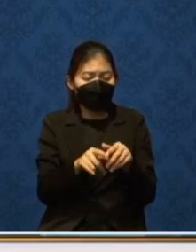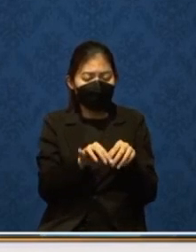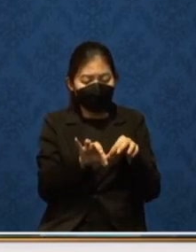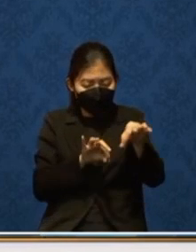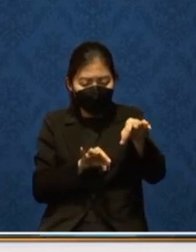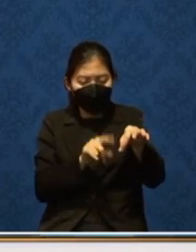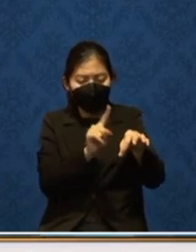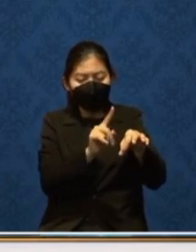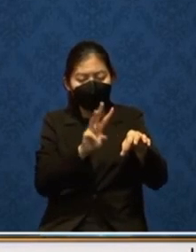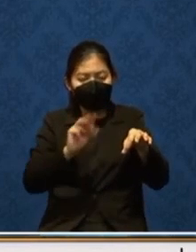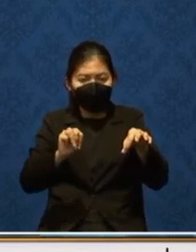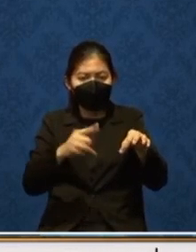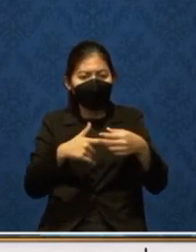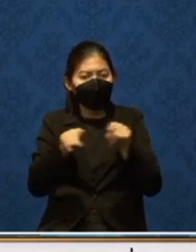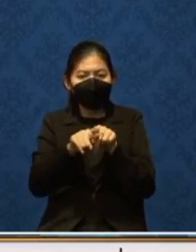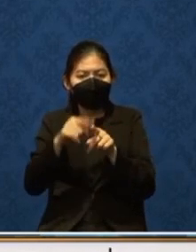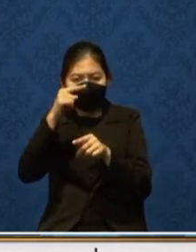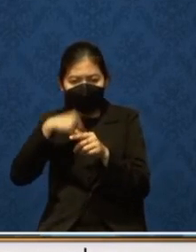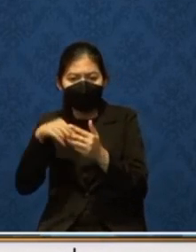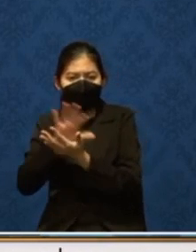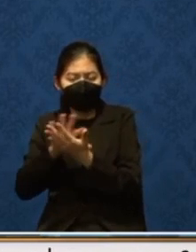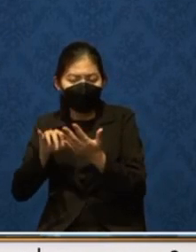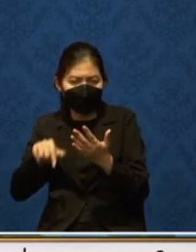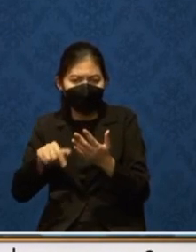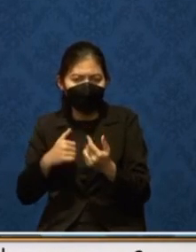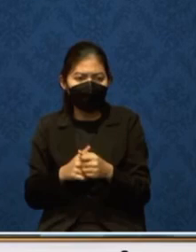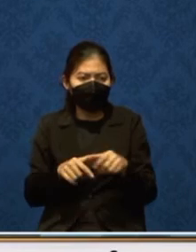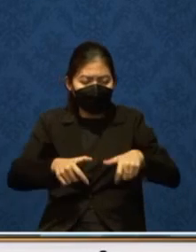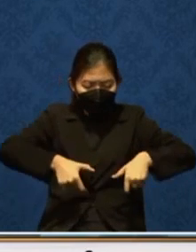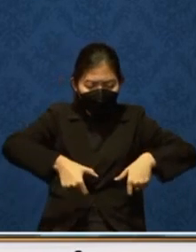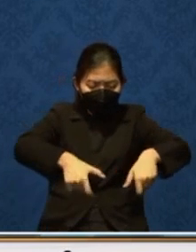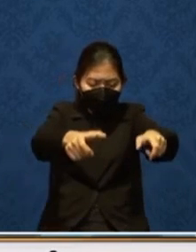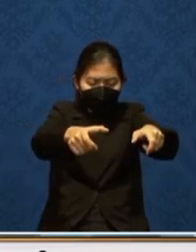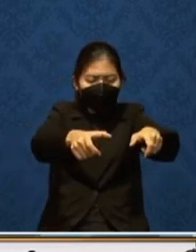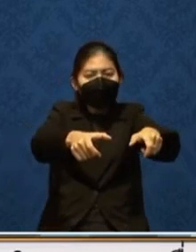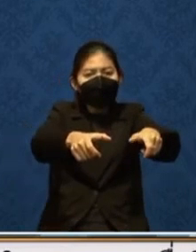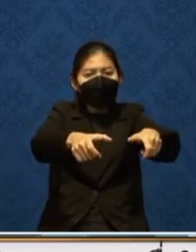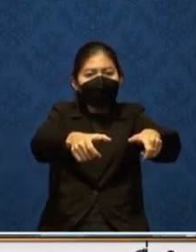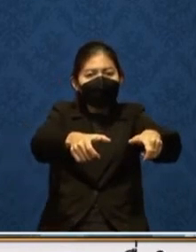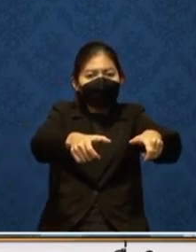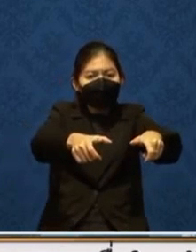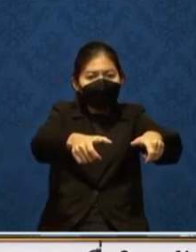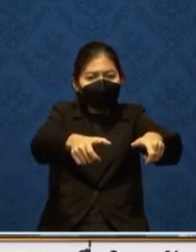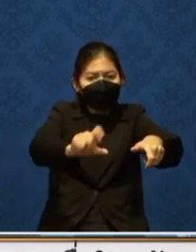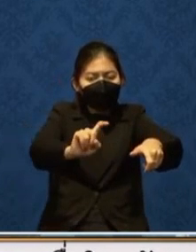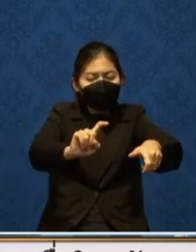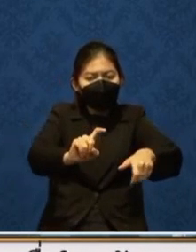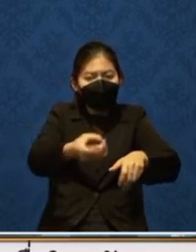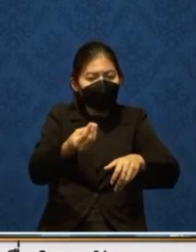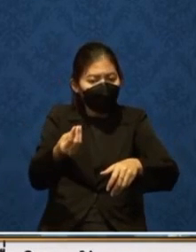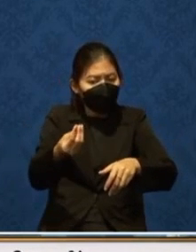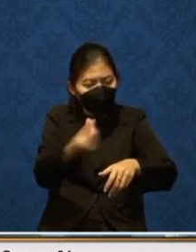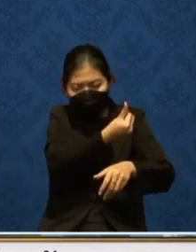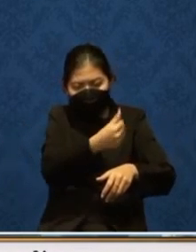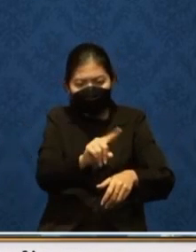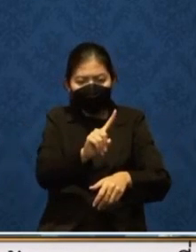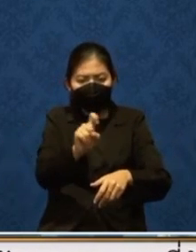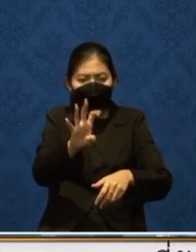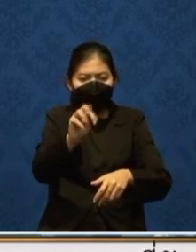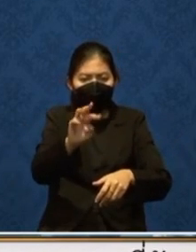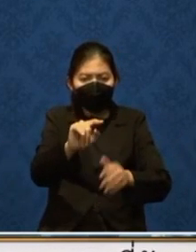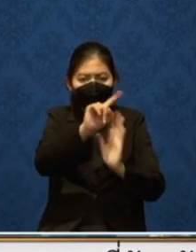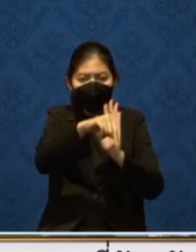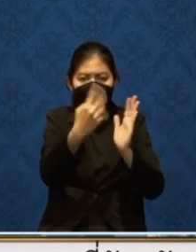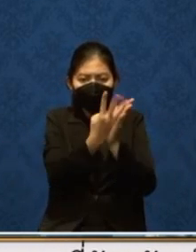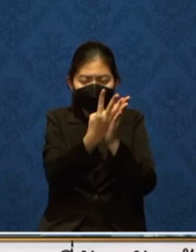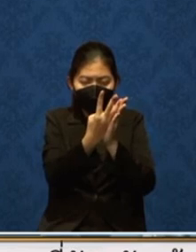เมตร เหืใบานเรานะครับและเป็ 2 ทางก็คอทางคู่ สามารถทำความเร็วได้ 140 กลเมตรต่ชั่ว